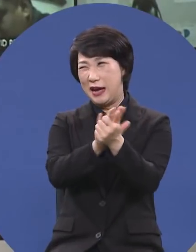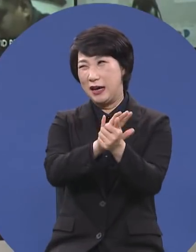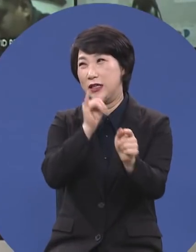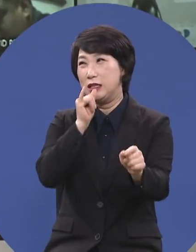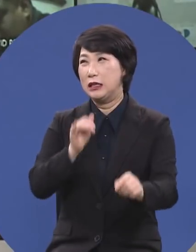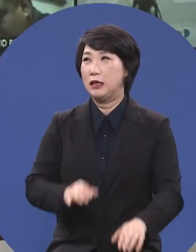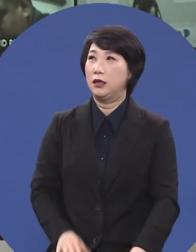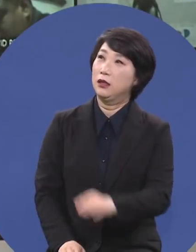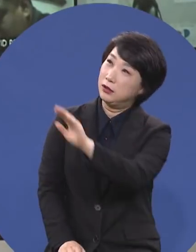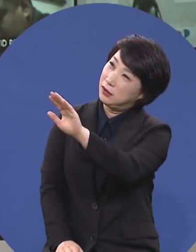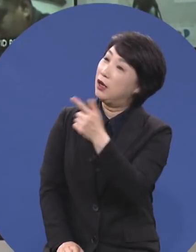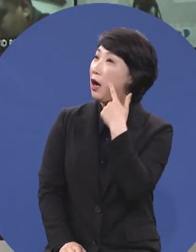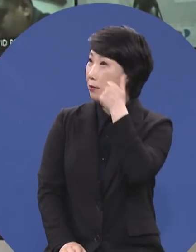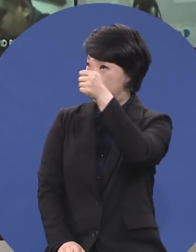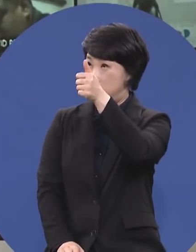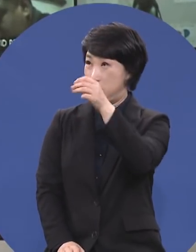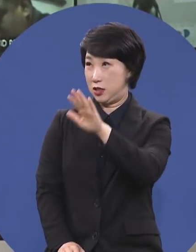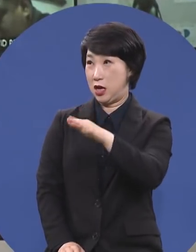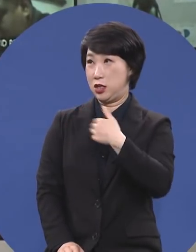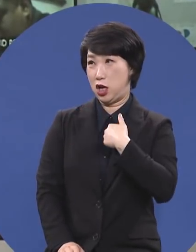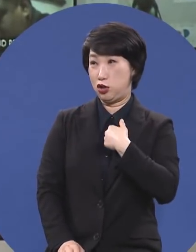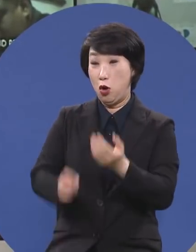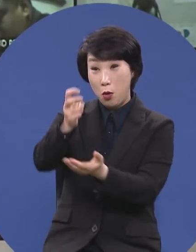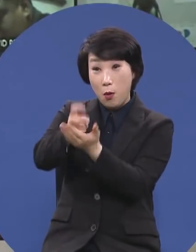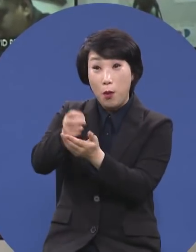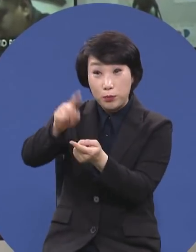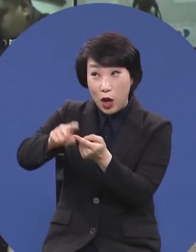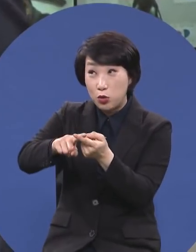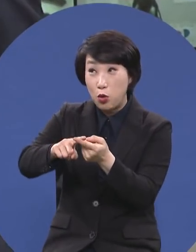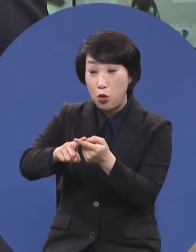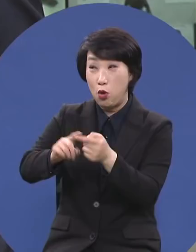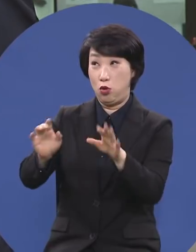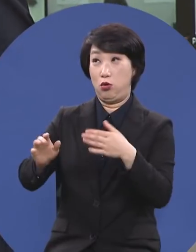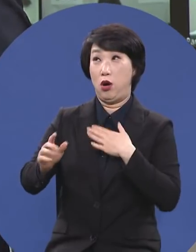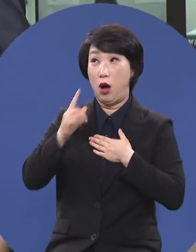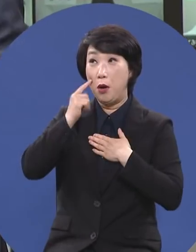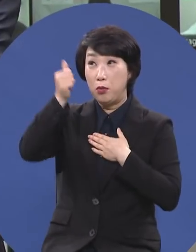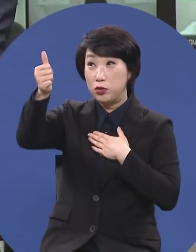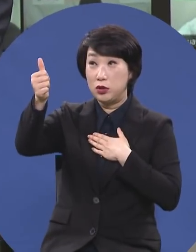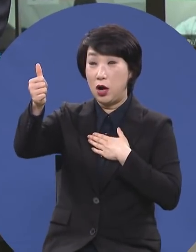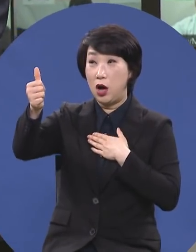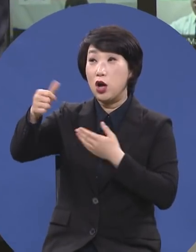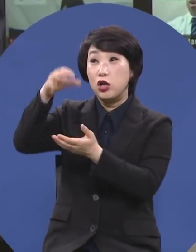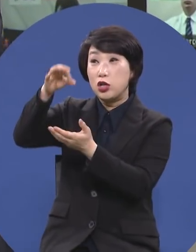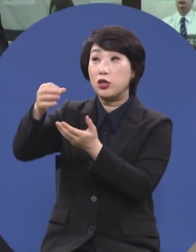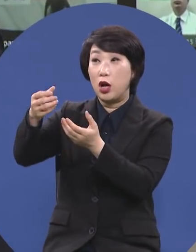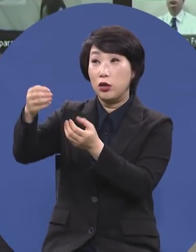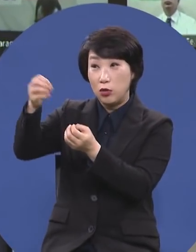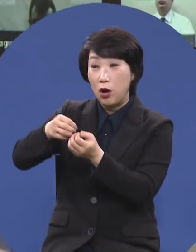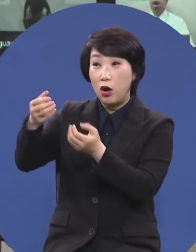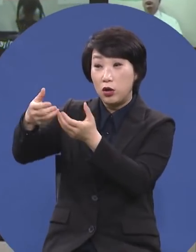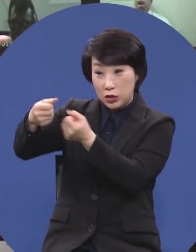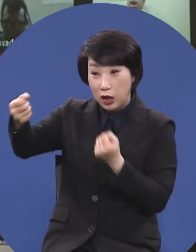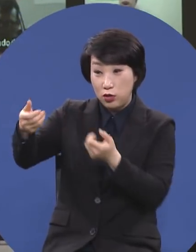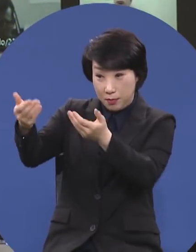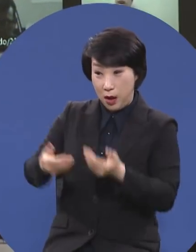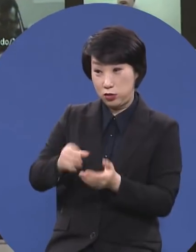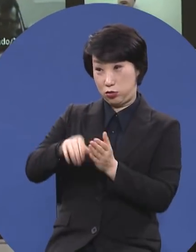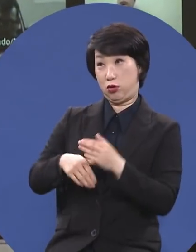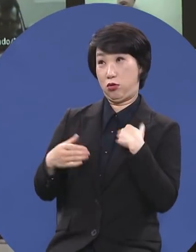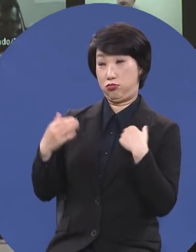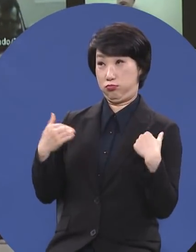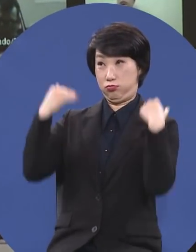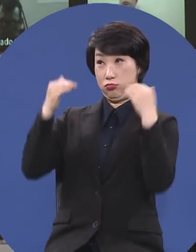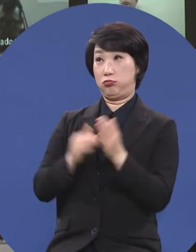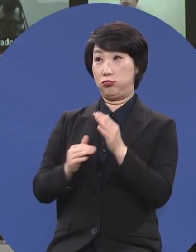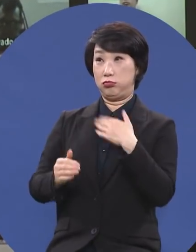그러니 아버지, 저도 법적으로 이제 아버지가 유산을 물려줄 때가 됐고 물려받을 때가